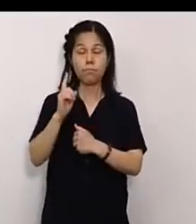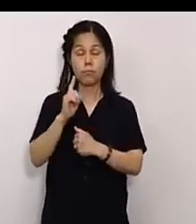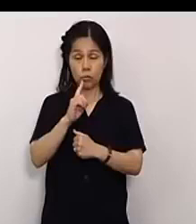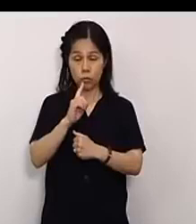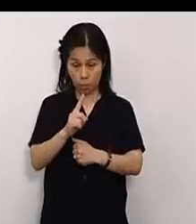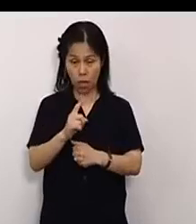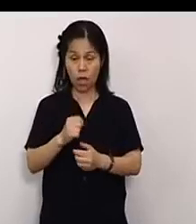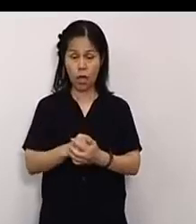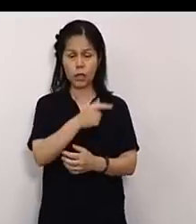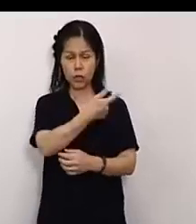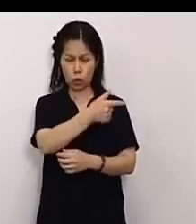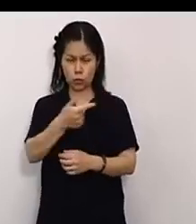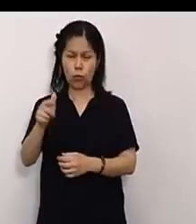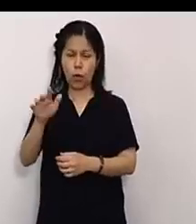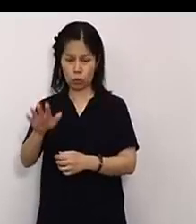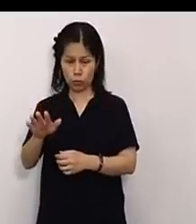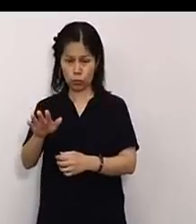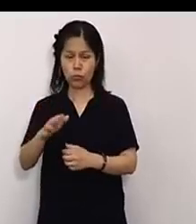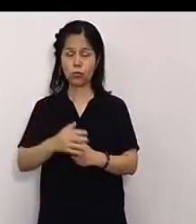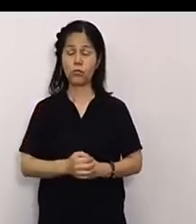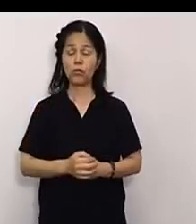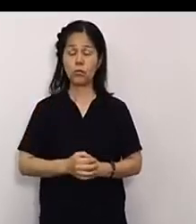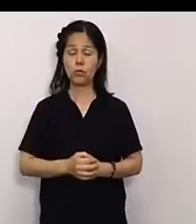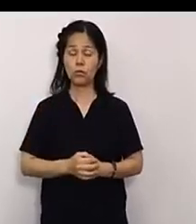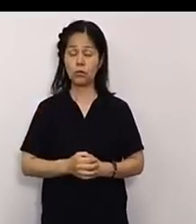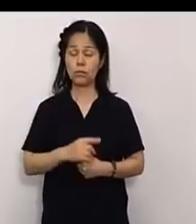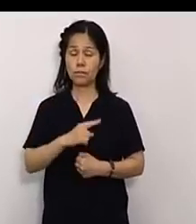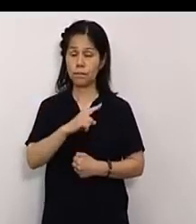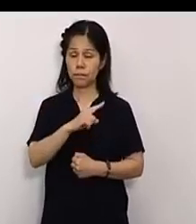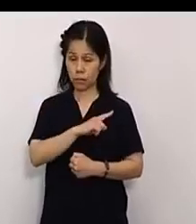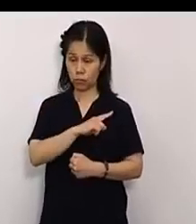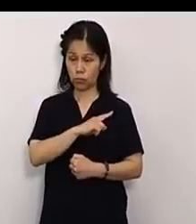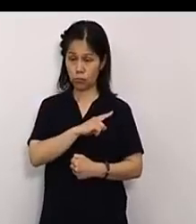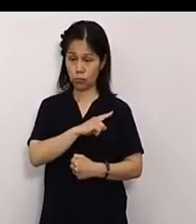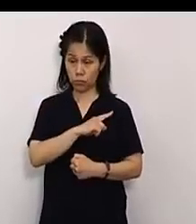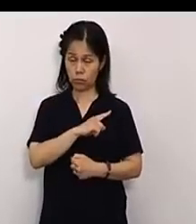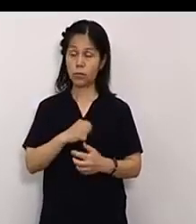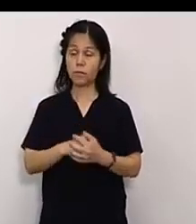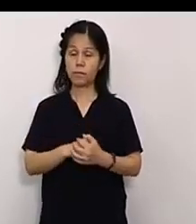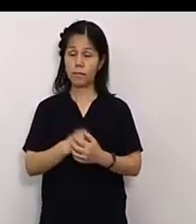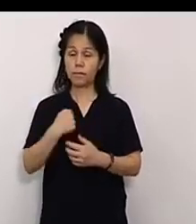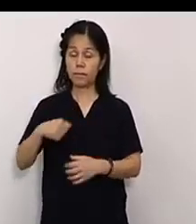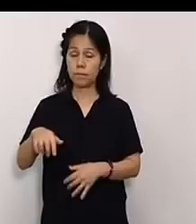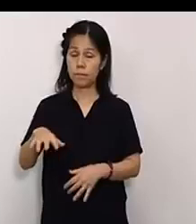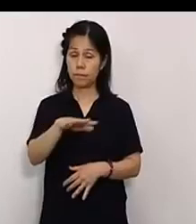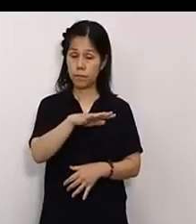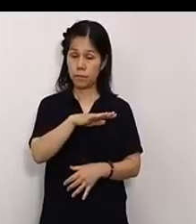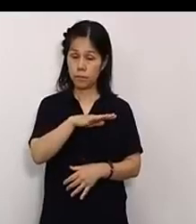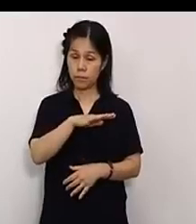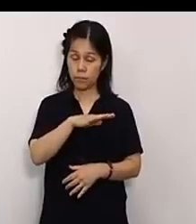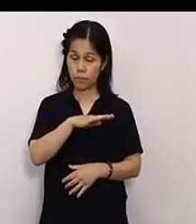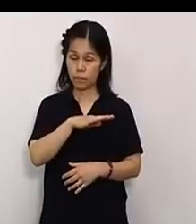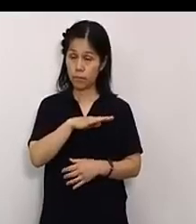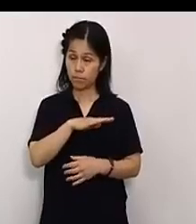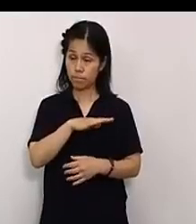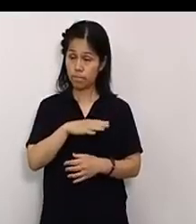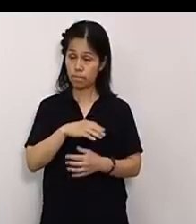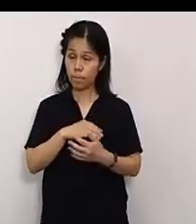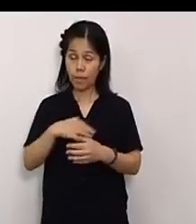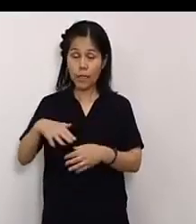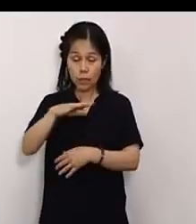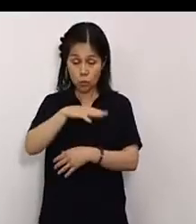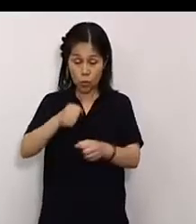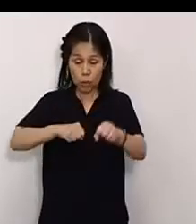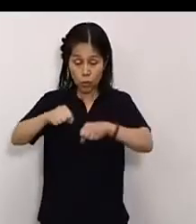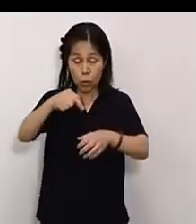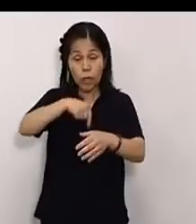いろありますけどね、まず、私たちの中身をちょっとやっぱり、見てもらいたいなと